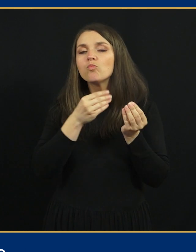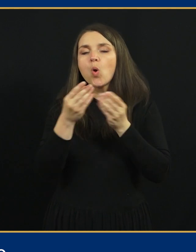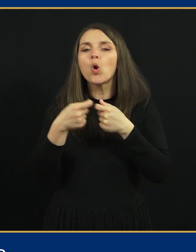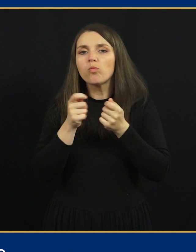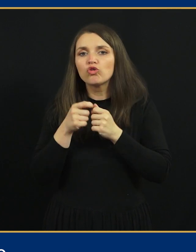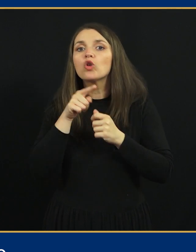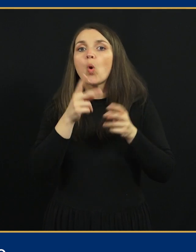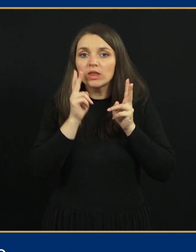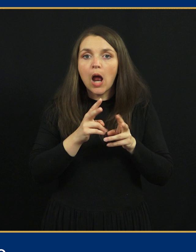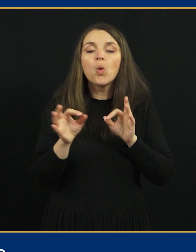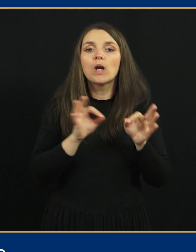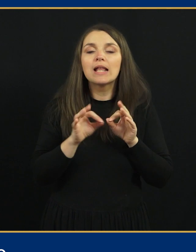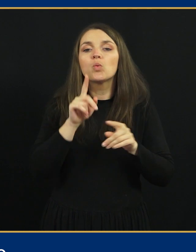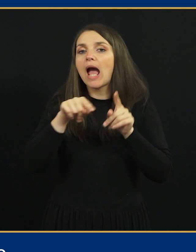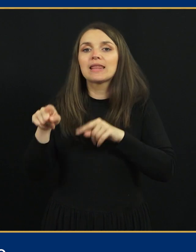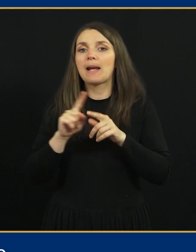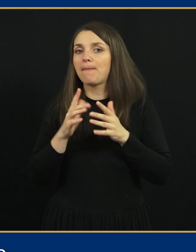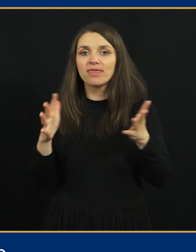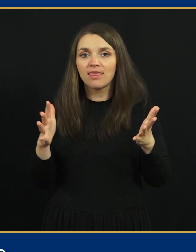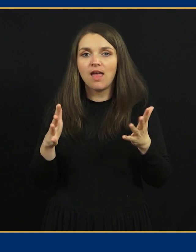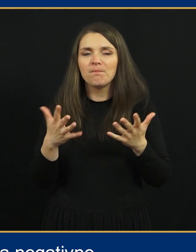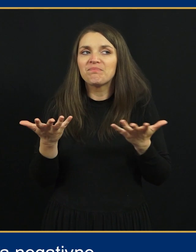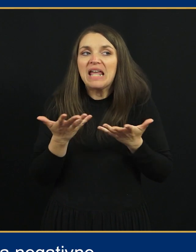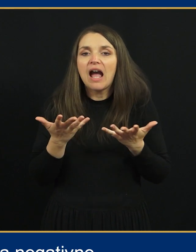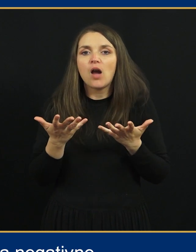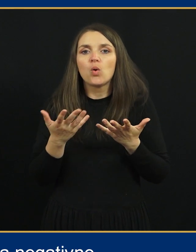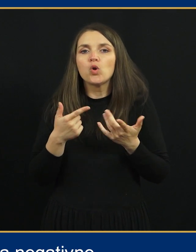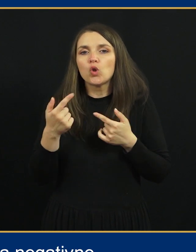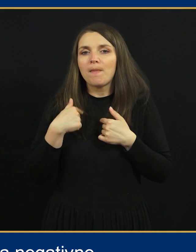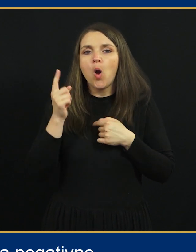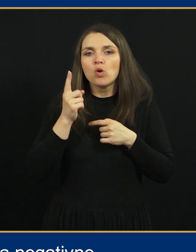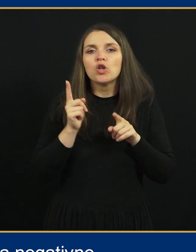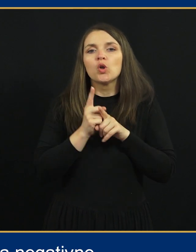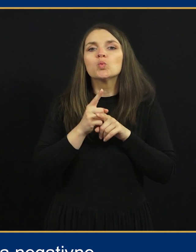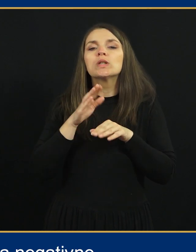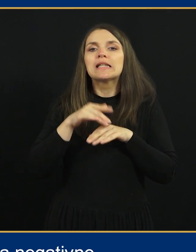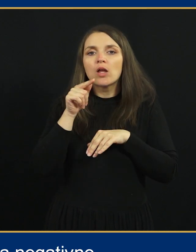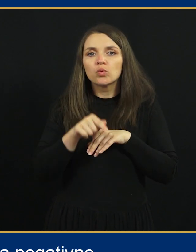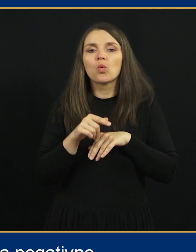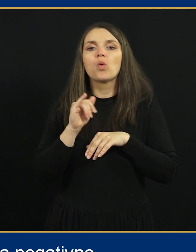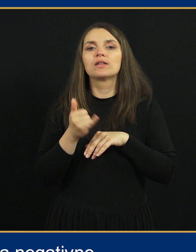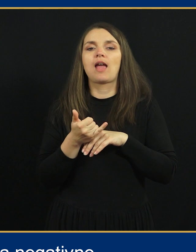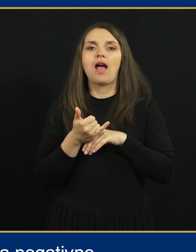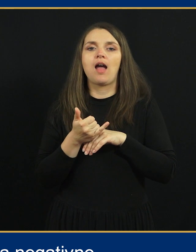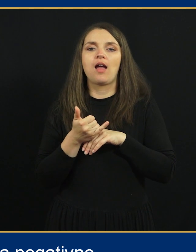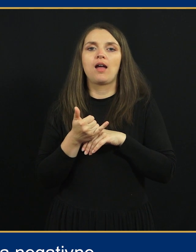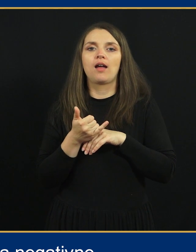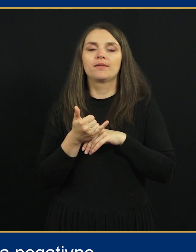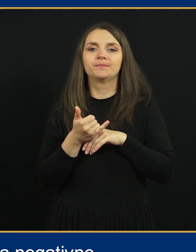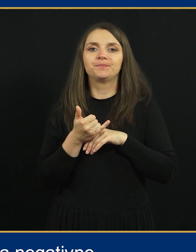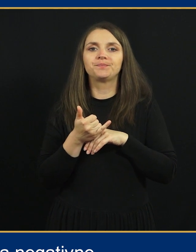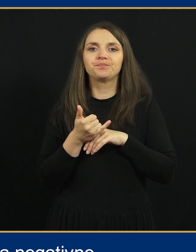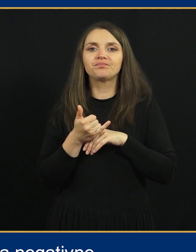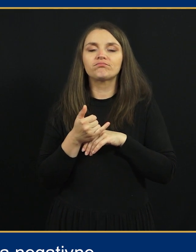mnogih občinah se je to dalo urediti, v nekaterih pa ne. Nekako so me upozorili tudi na to, da